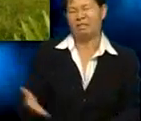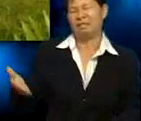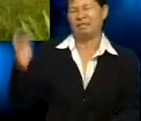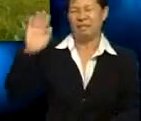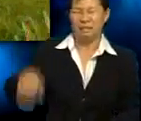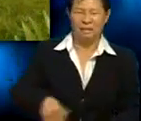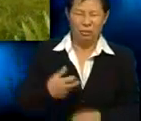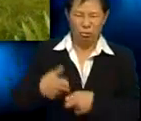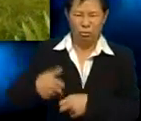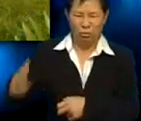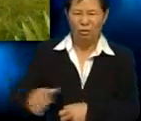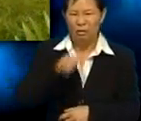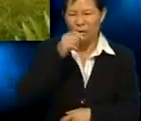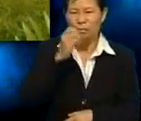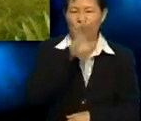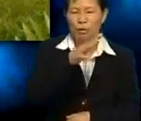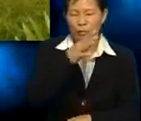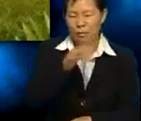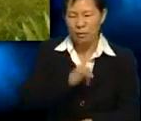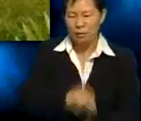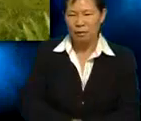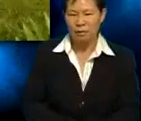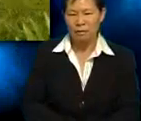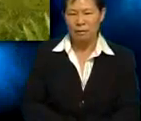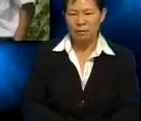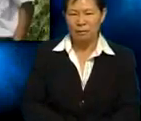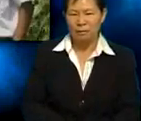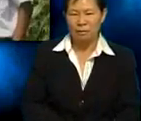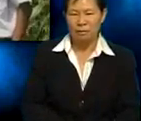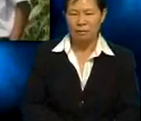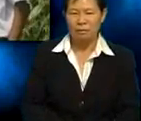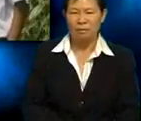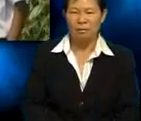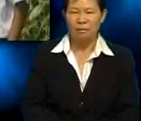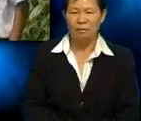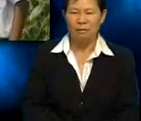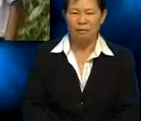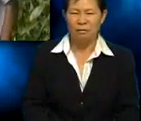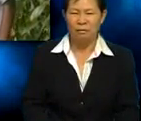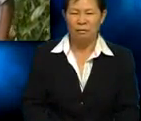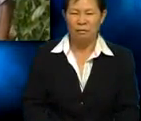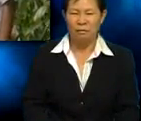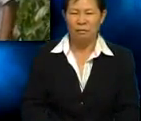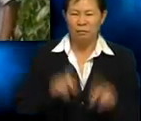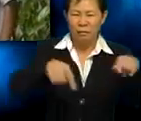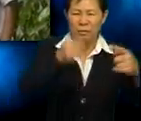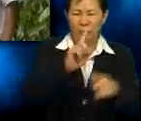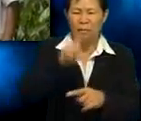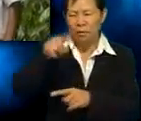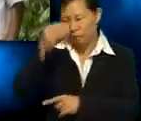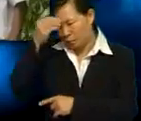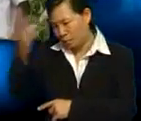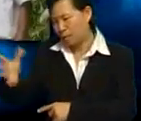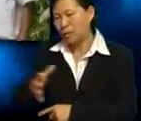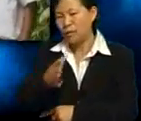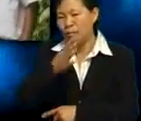Tak, saya pun tak beritahu mak saya. Tak kisahlah, kejap je. Kalau mak saya pesan kalau nak pergi mana-mana, kena beritahu dulu